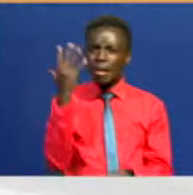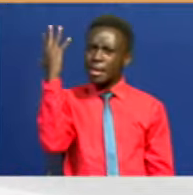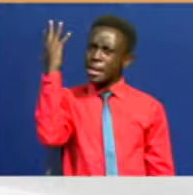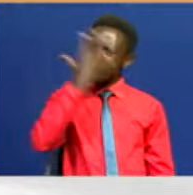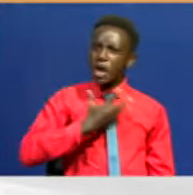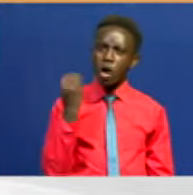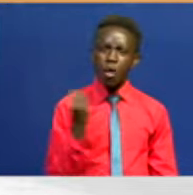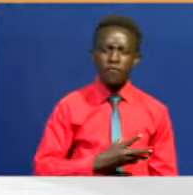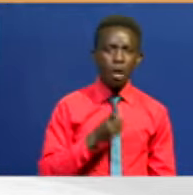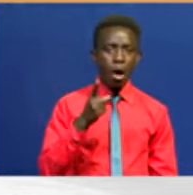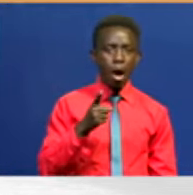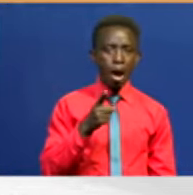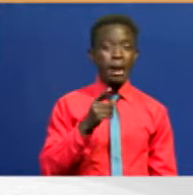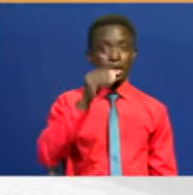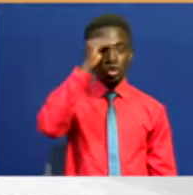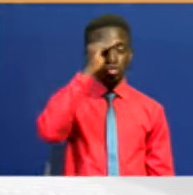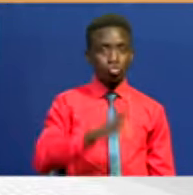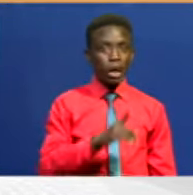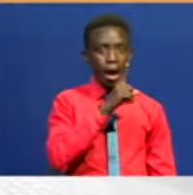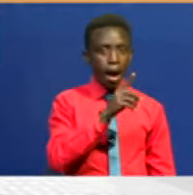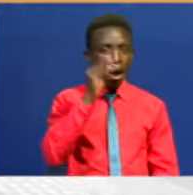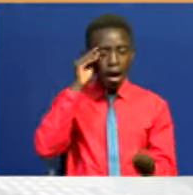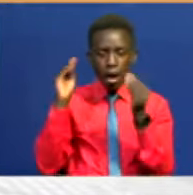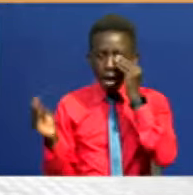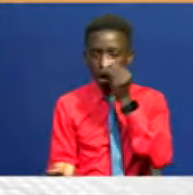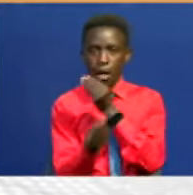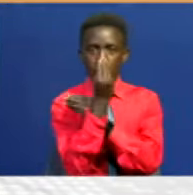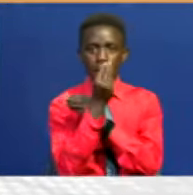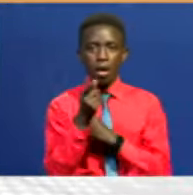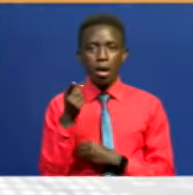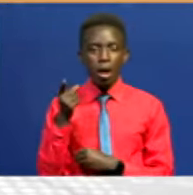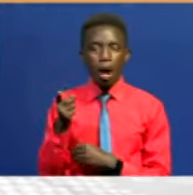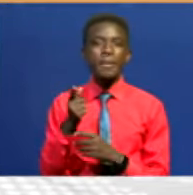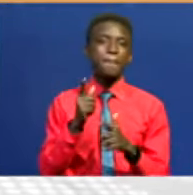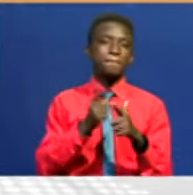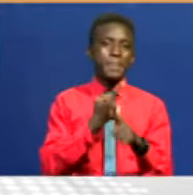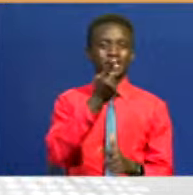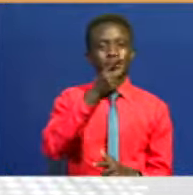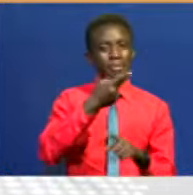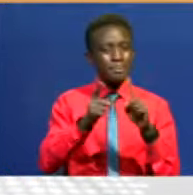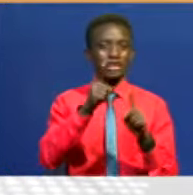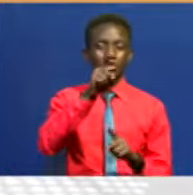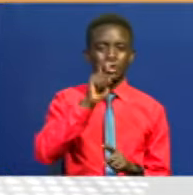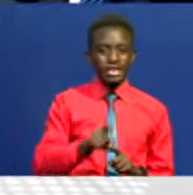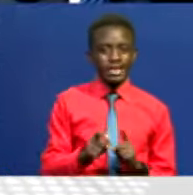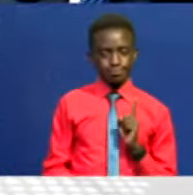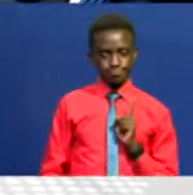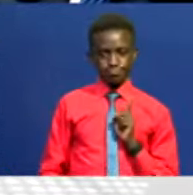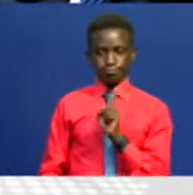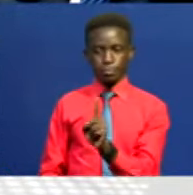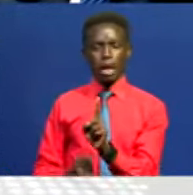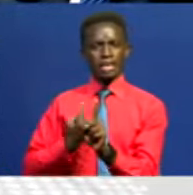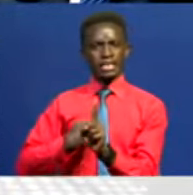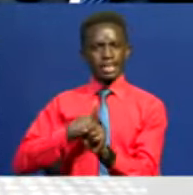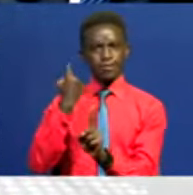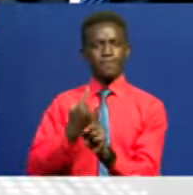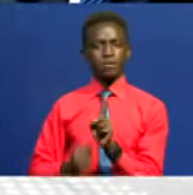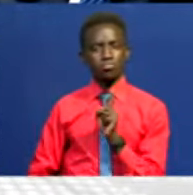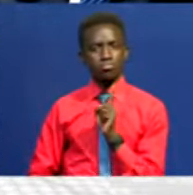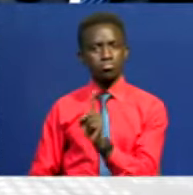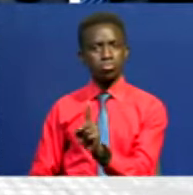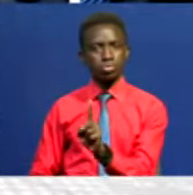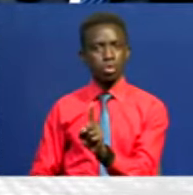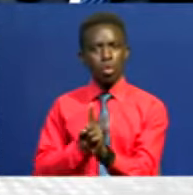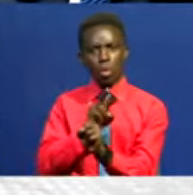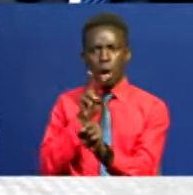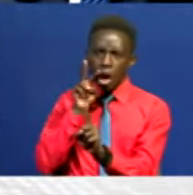inapendeza. Basi huyo mwanafunzi anavutiwa. Lakini unastahili ufike pale wewe mwenyewe. Na hatua ya kwanza, ukiona mazingira ama